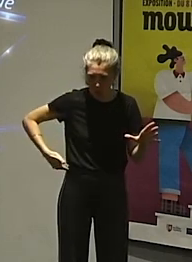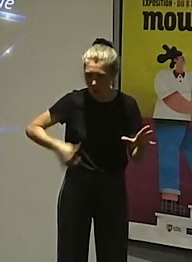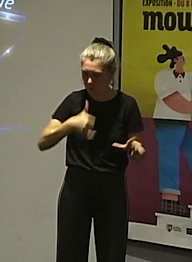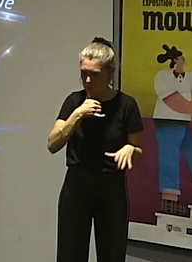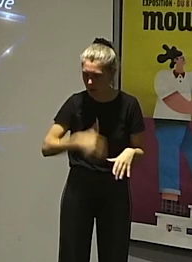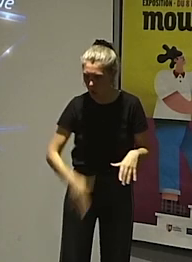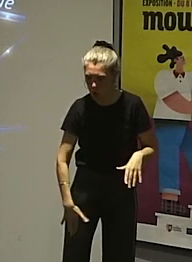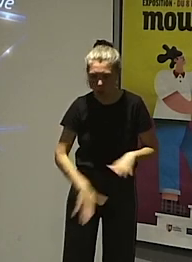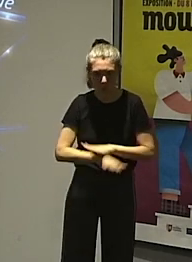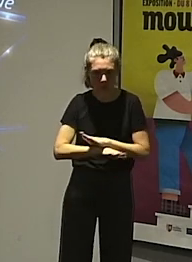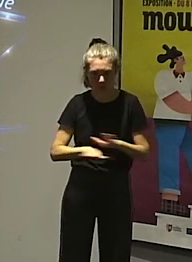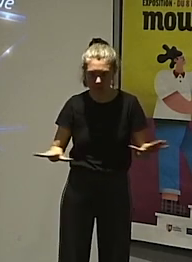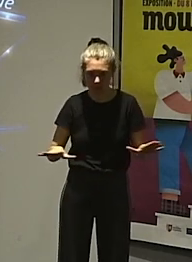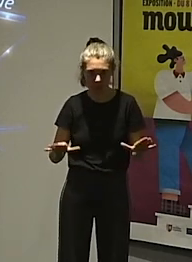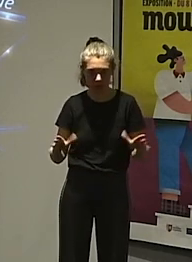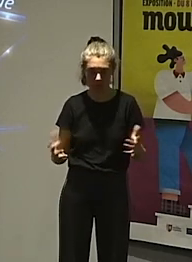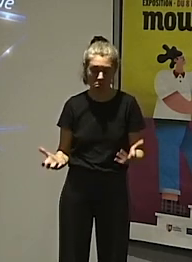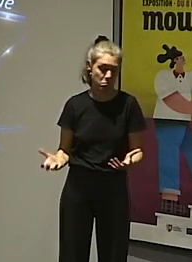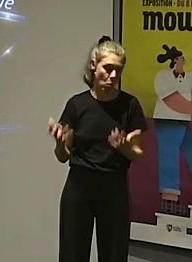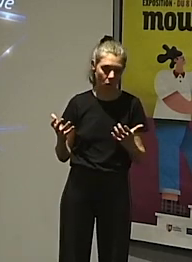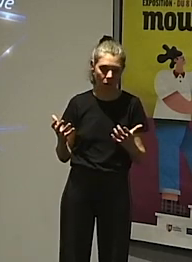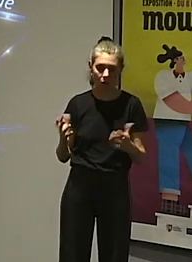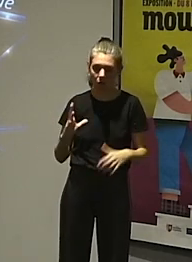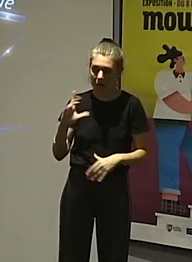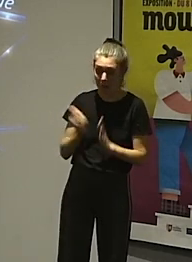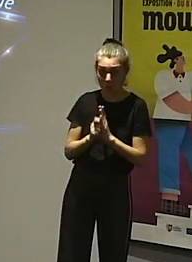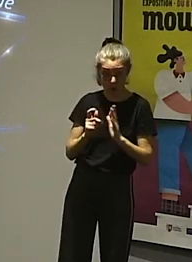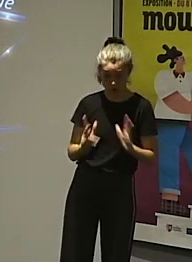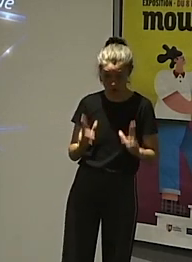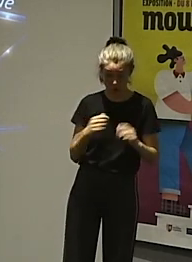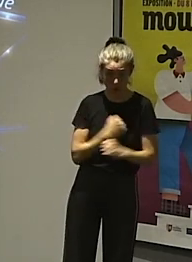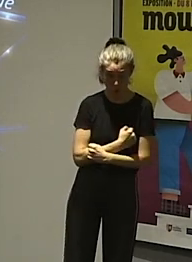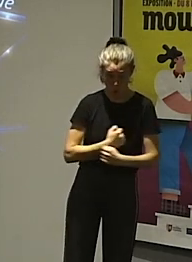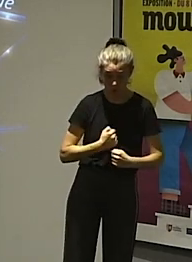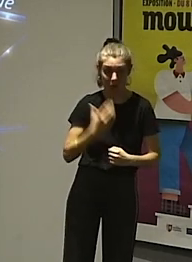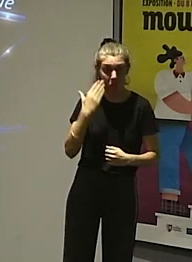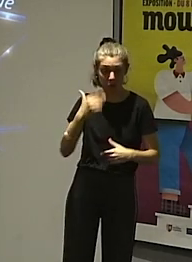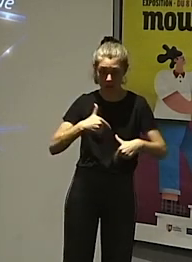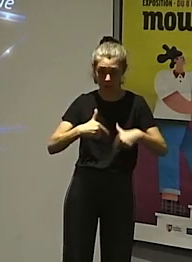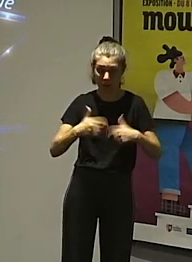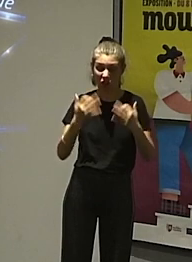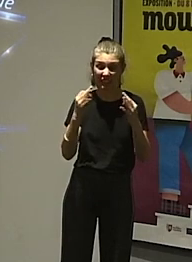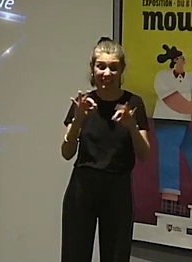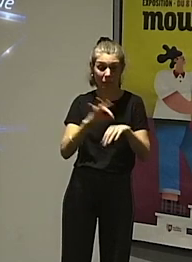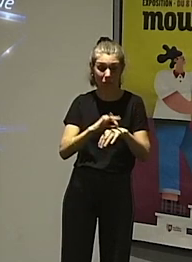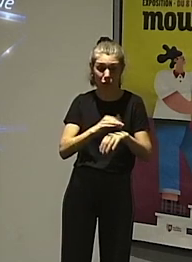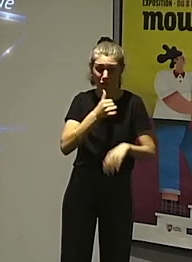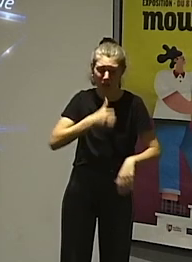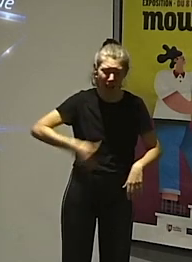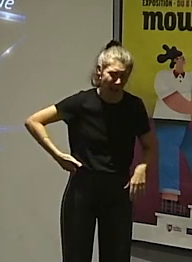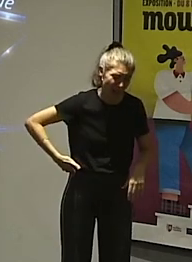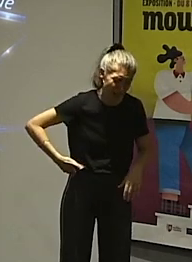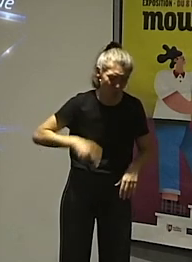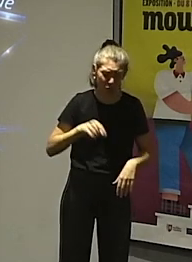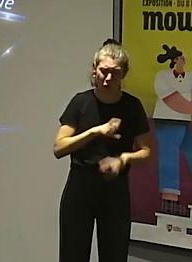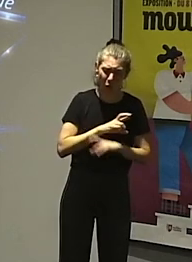beaucoup moins vite. Quand je marchais avant, bon, 5 minutes, j'avais trop mal au dos pour continuer. Il fallait que je me repose. Et vraiment, en